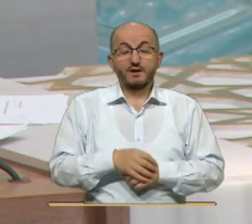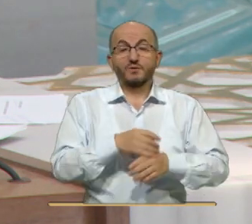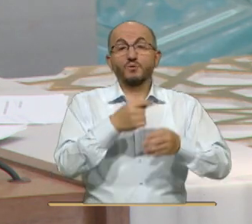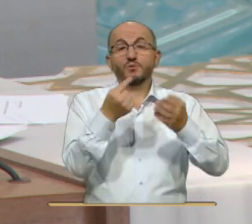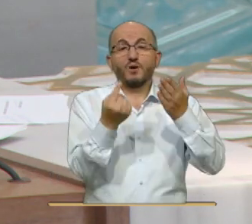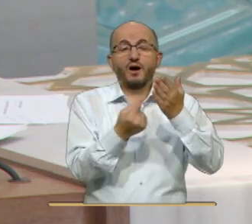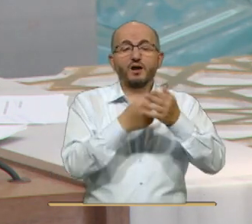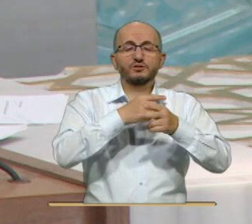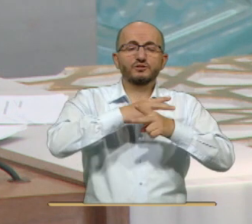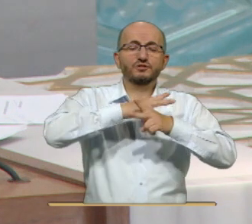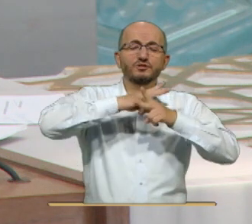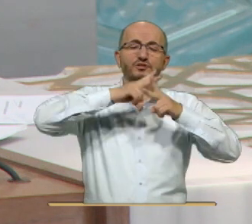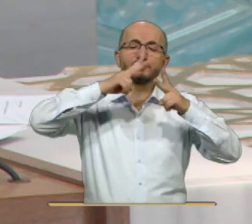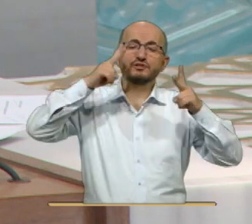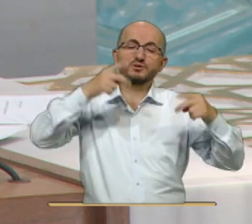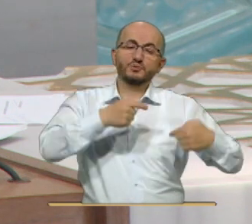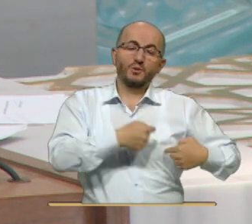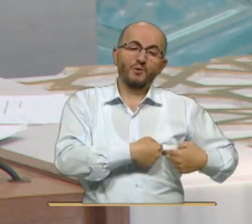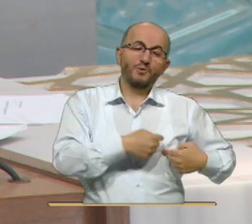Kur'an'ın ışığı gönlüne düşmemiş,